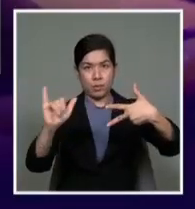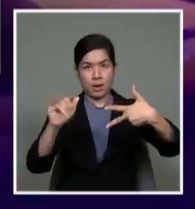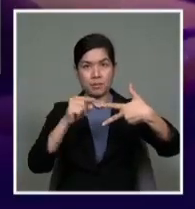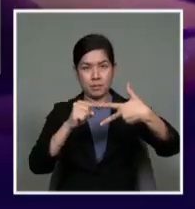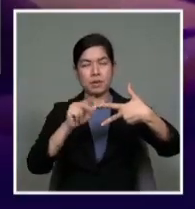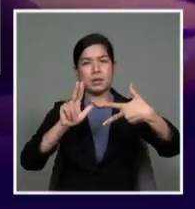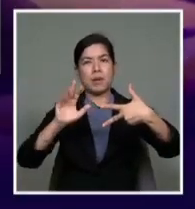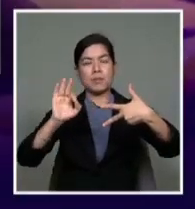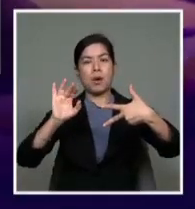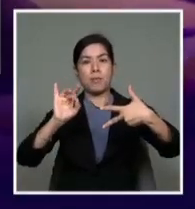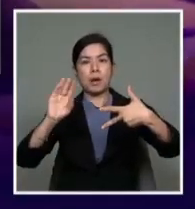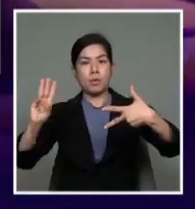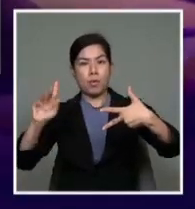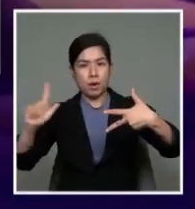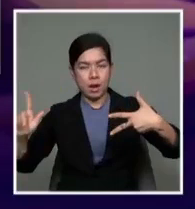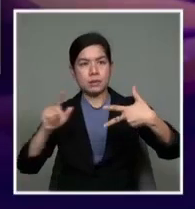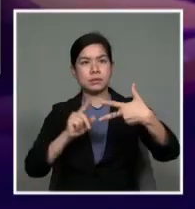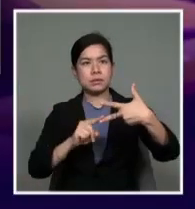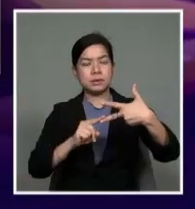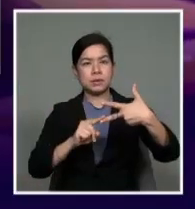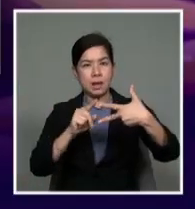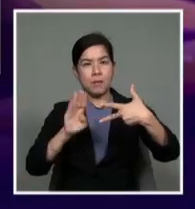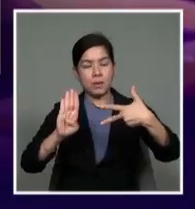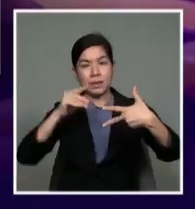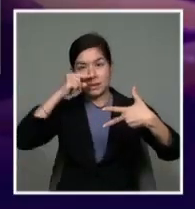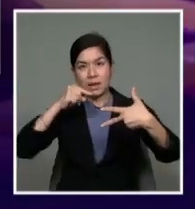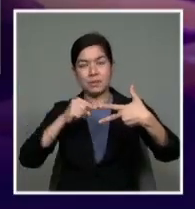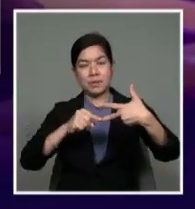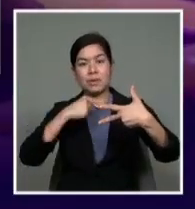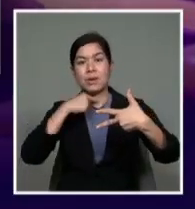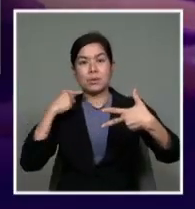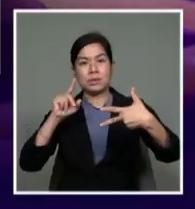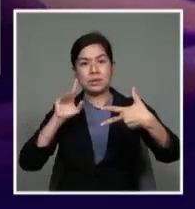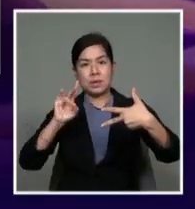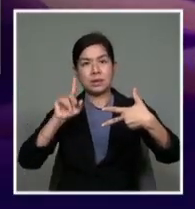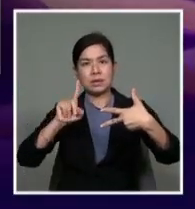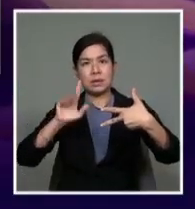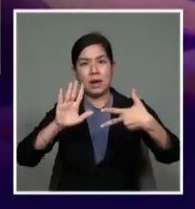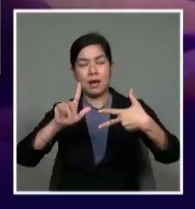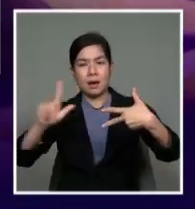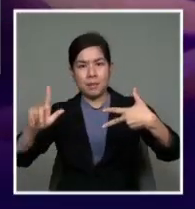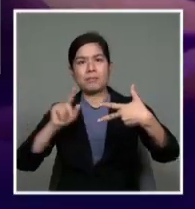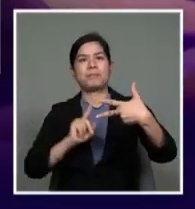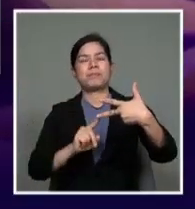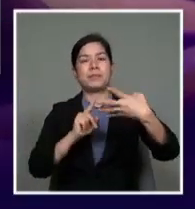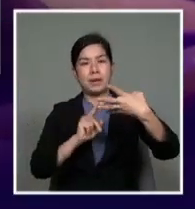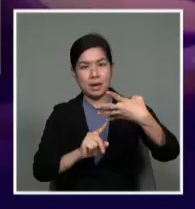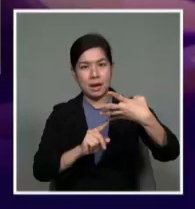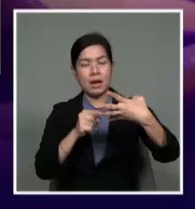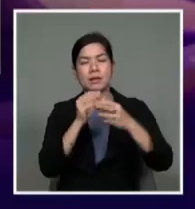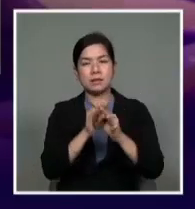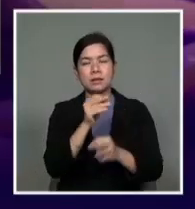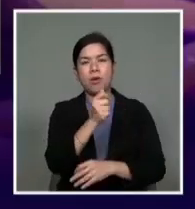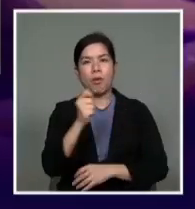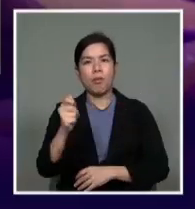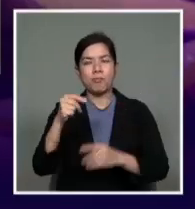3,986 ล้านบาทไทย NVDR จะสูญเสียไปประมาณ715ล้านบาทและธนาคารออมสินจะสูญเสียไปประมา